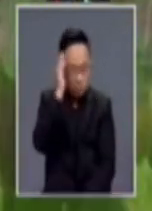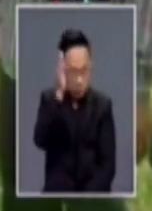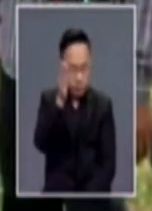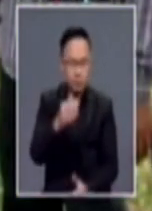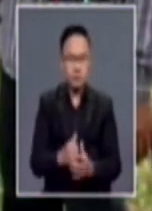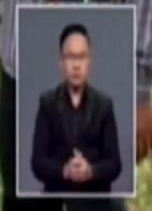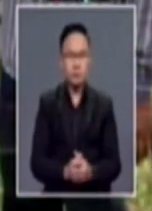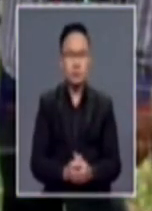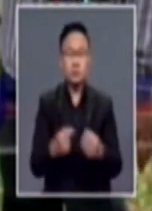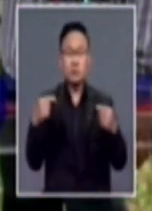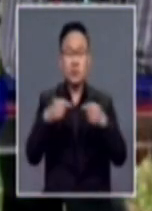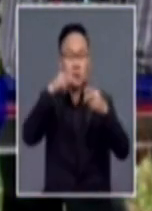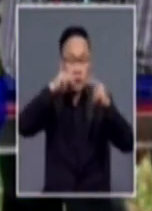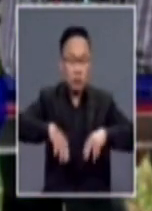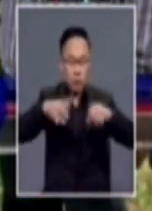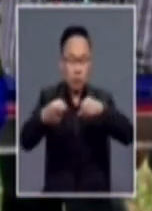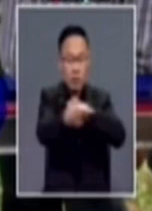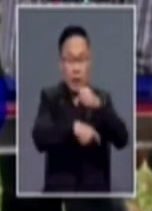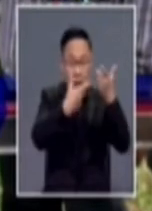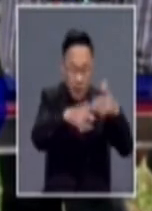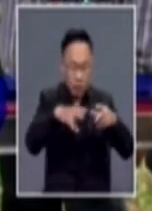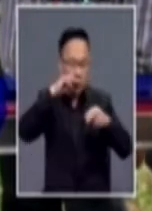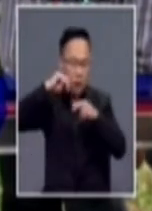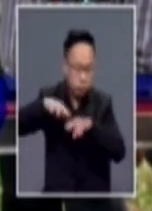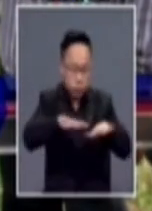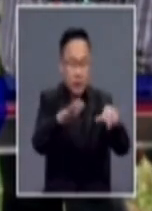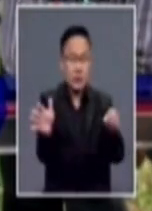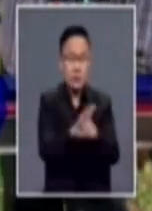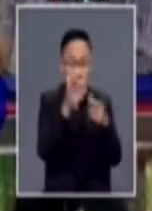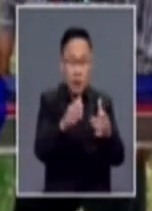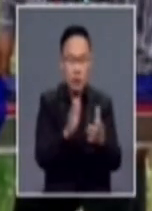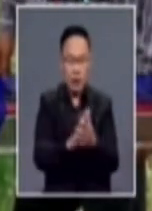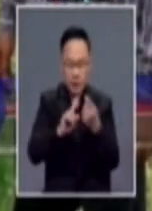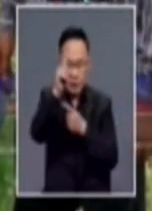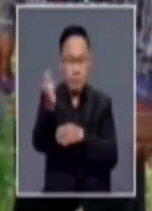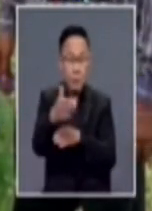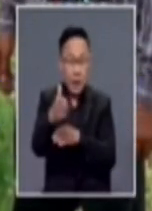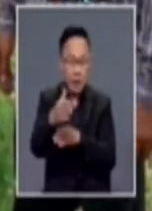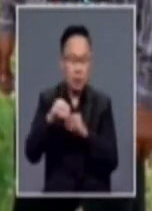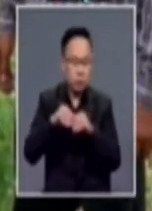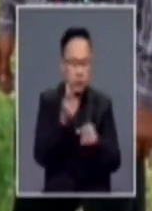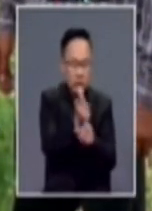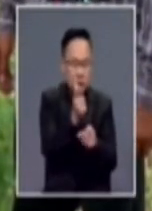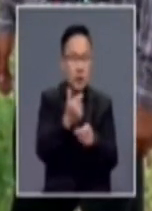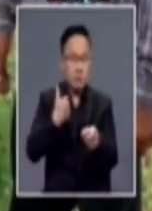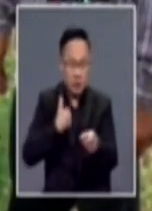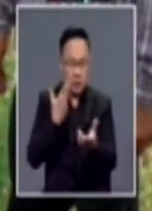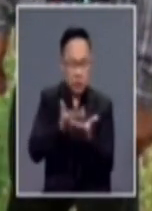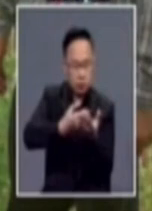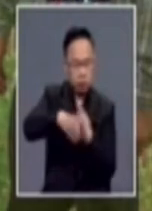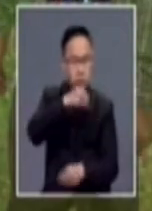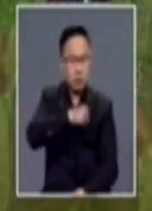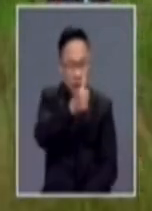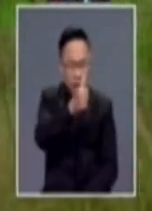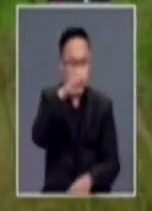างที่น้ำเข้าทุ่งเราได้ปุ๋ยเราได้ปลาตามเข้าไปเกษตรกรมีผลผลิตสูงกว่ารับสองนะครับเพรา